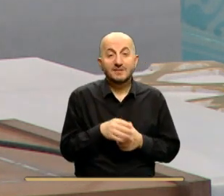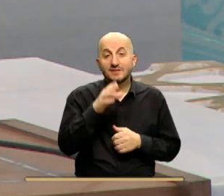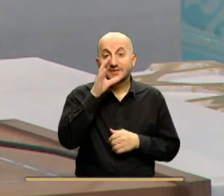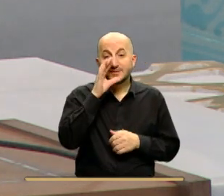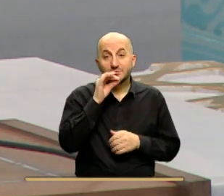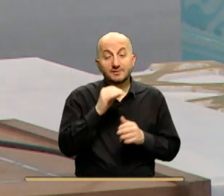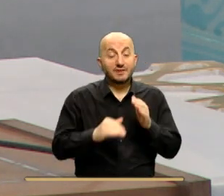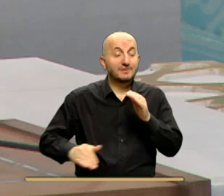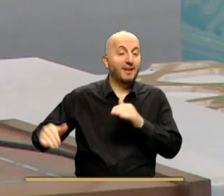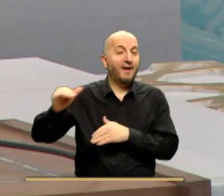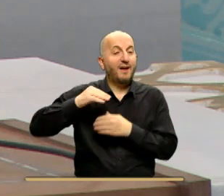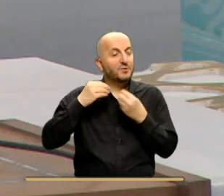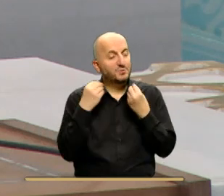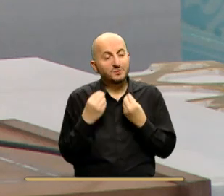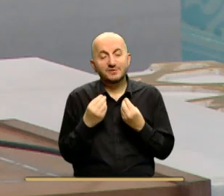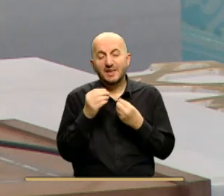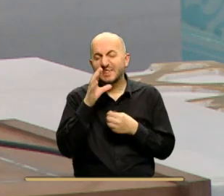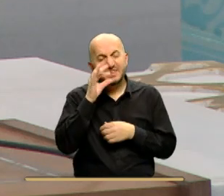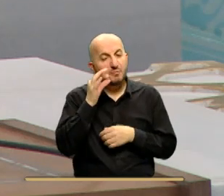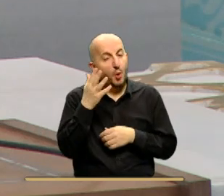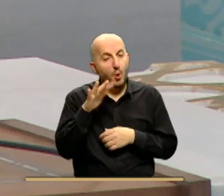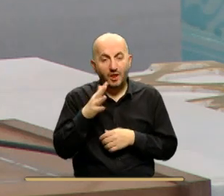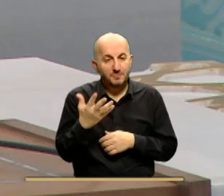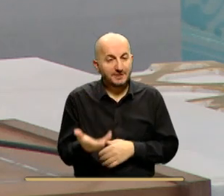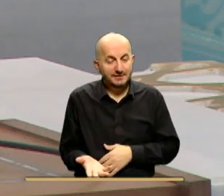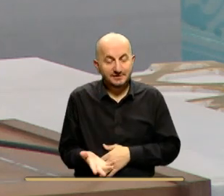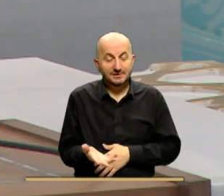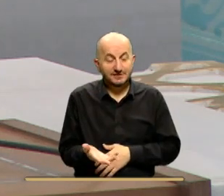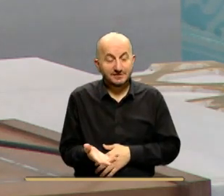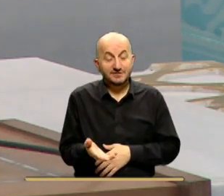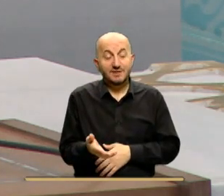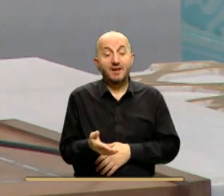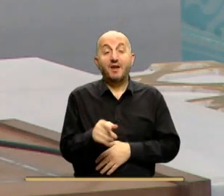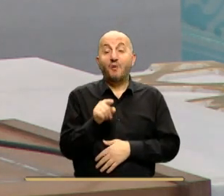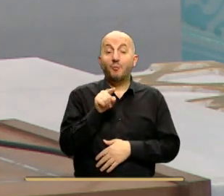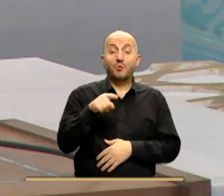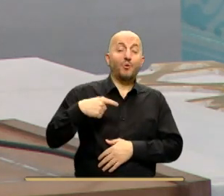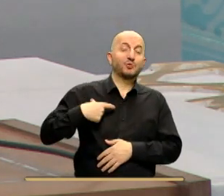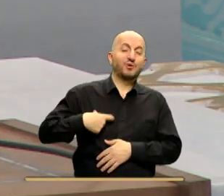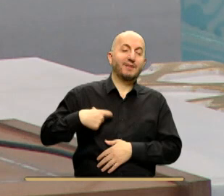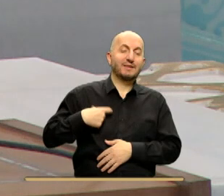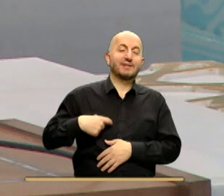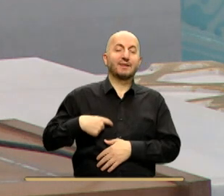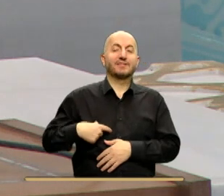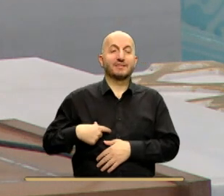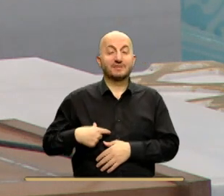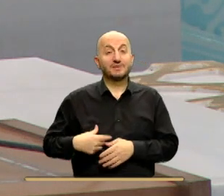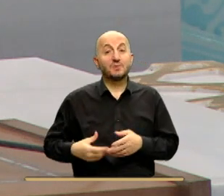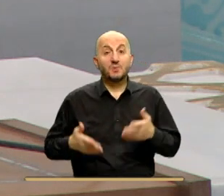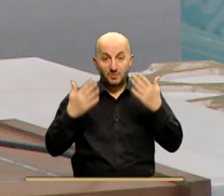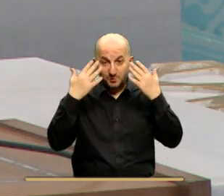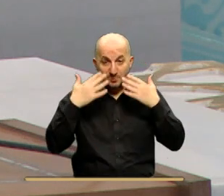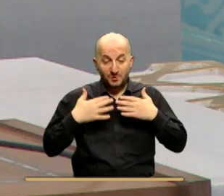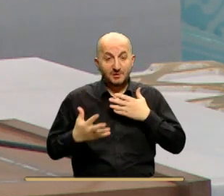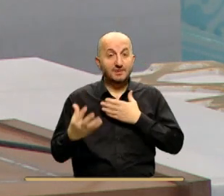kimseden daha güzel kim olabilir? İşte bu vasıfları üzerinde taşıyan